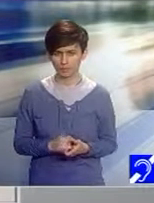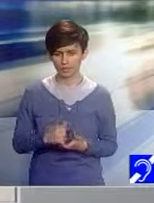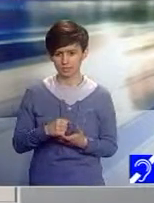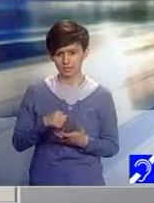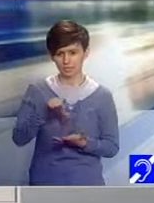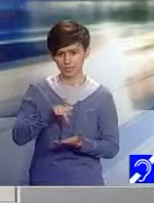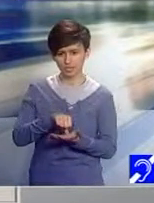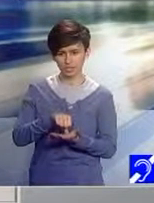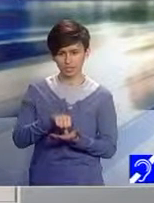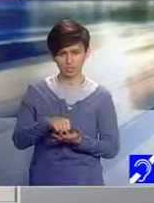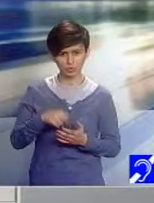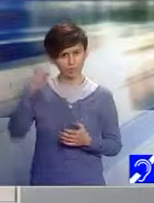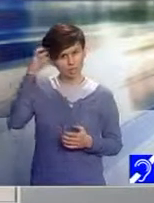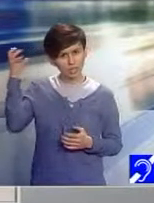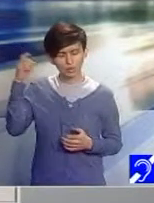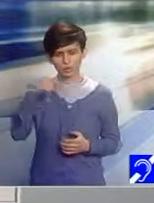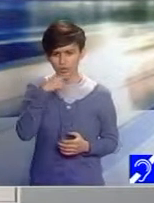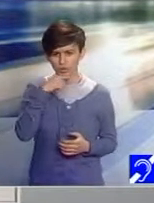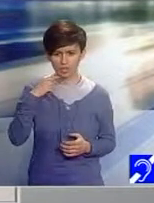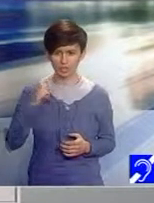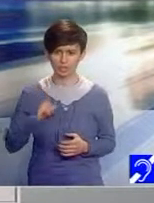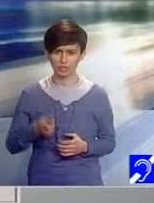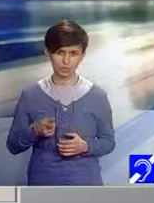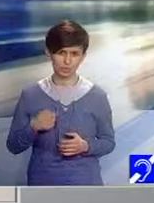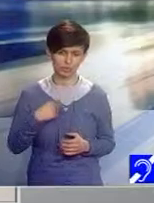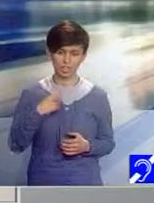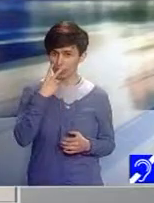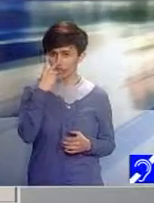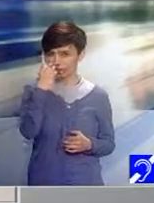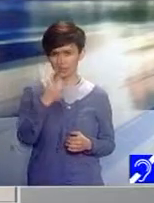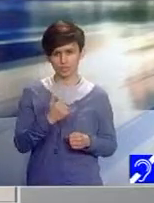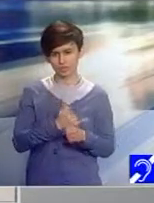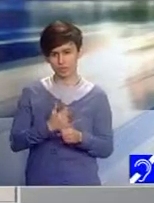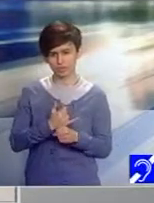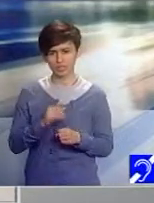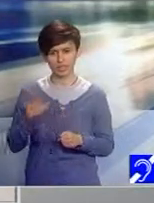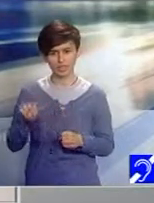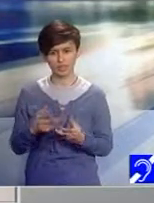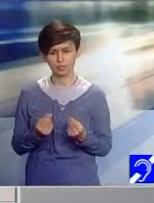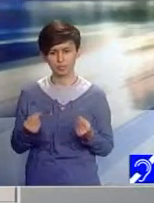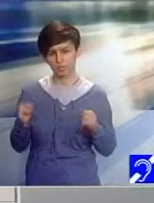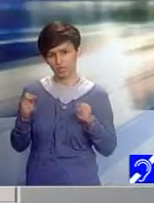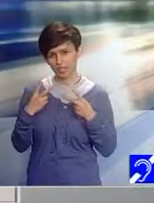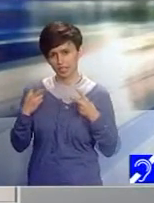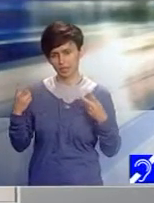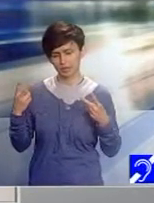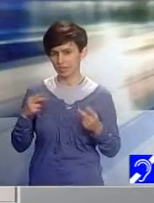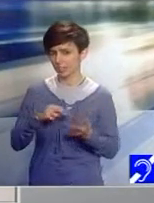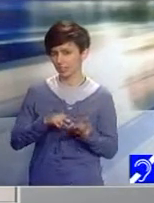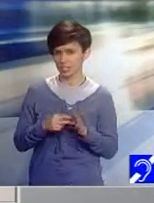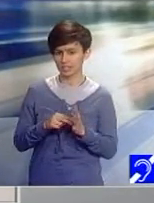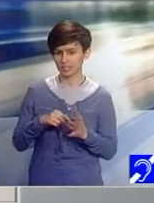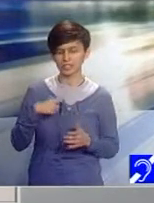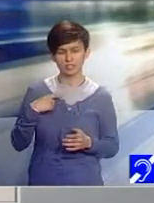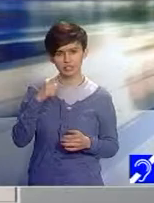Centrul Cultural Rus, am remarcat că parcă așa, din ce în ce mai multe evenimente organizează,